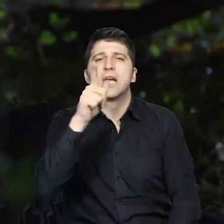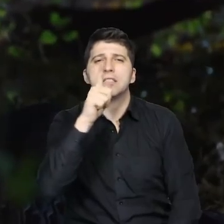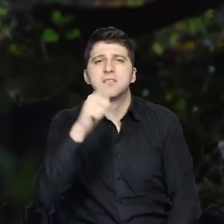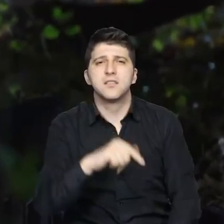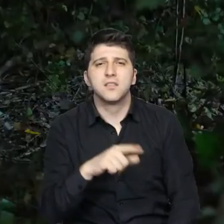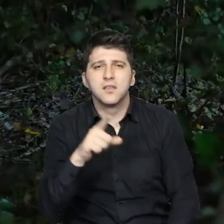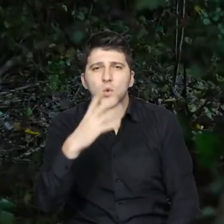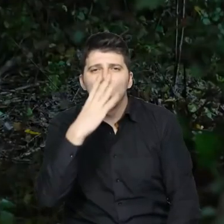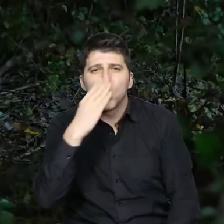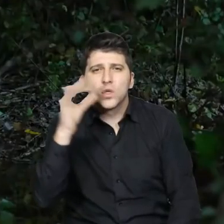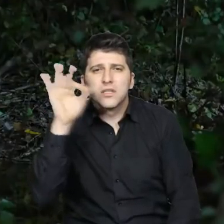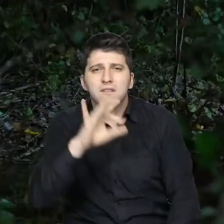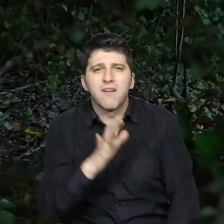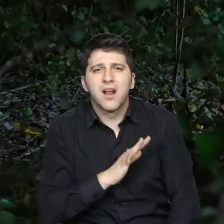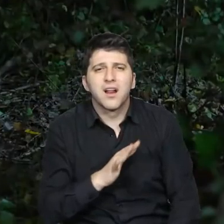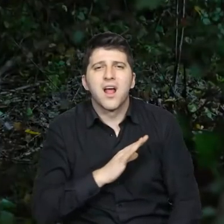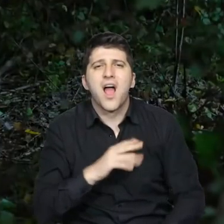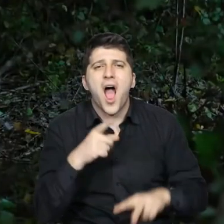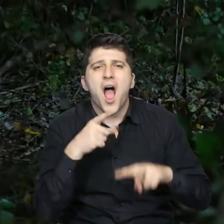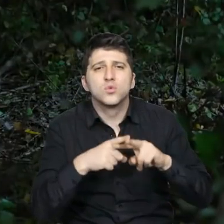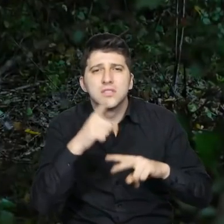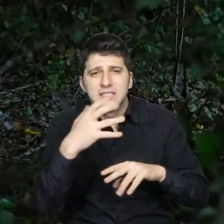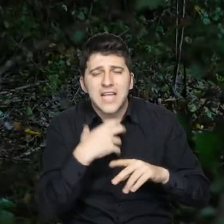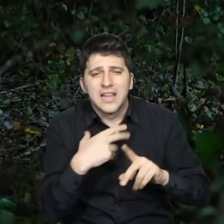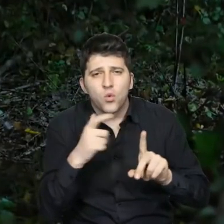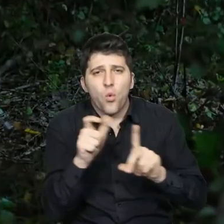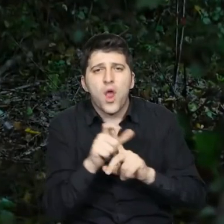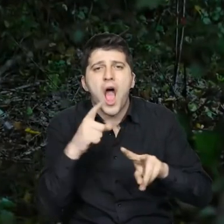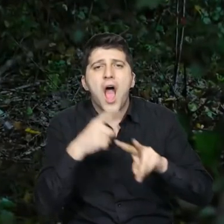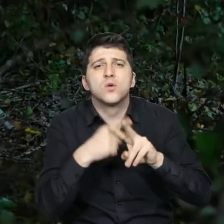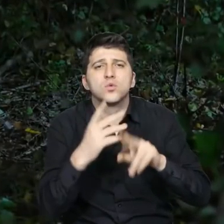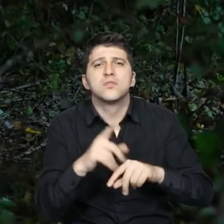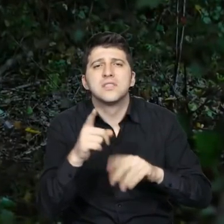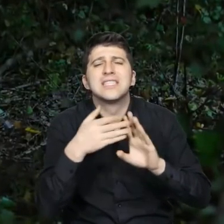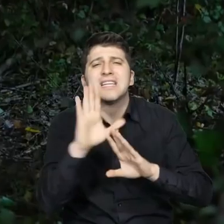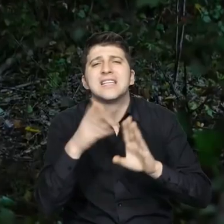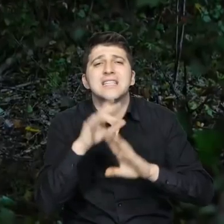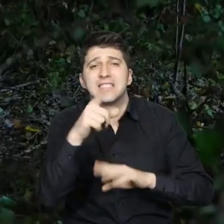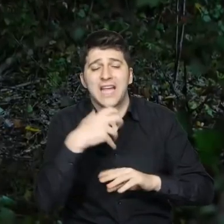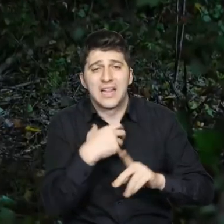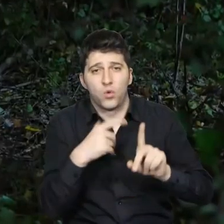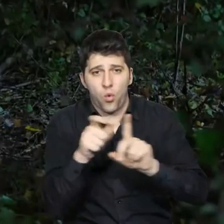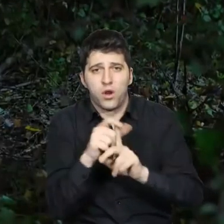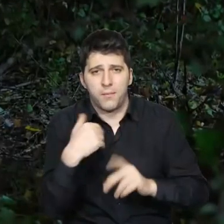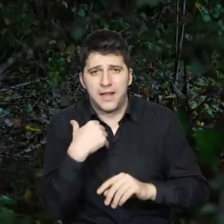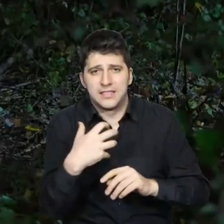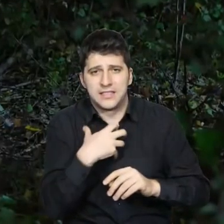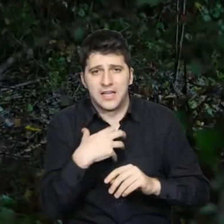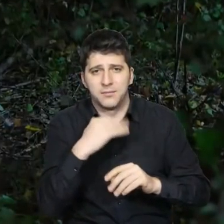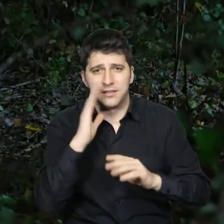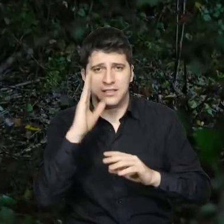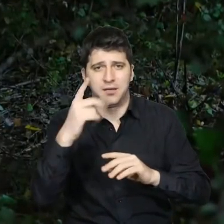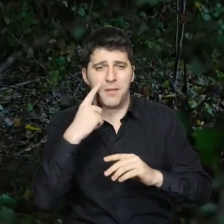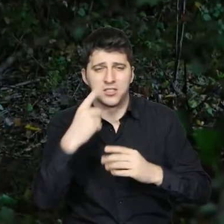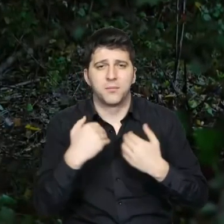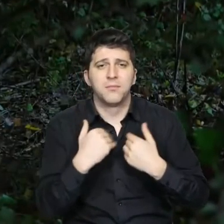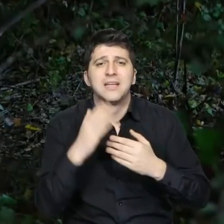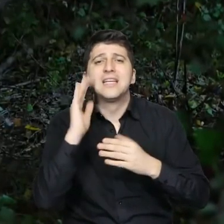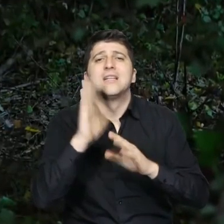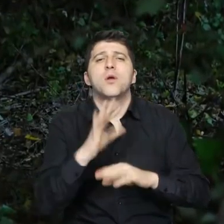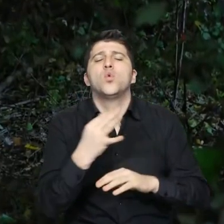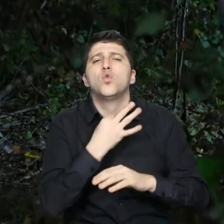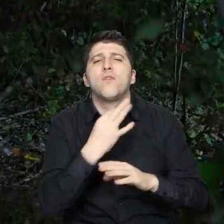Kurt, kurt indi. Aysu, Aysu sen kendini koru. Aysu, lütfen. Sen kendini koru, ben kendimi atacağım. Gitmeseydin keşke.